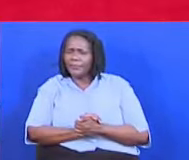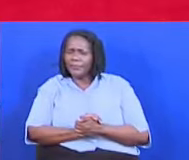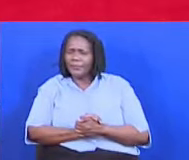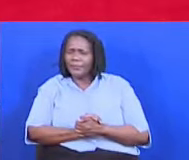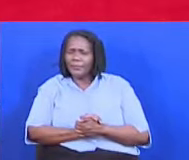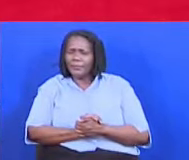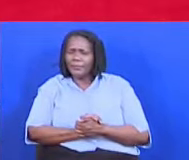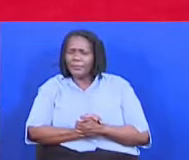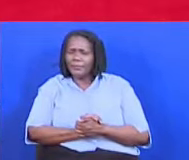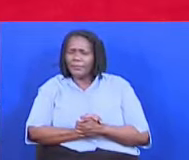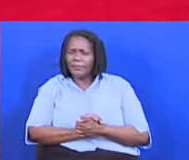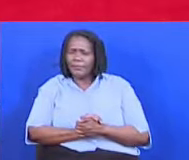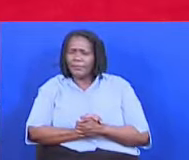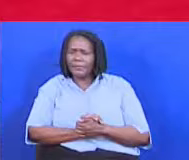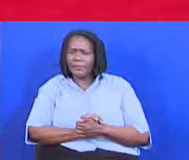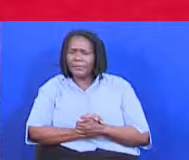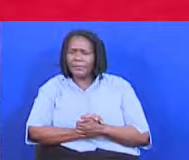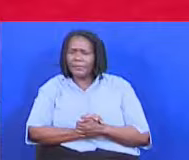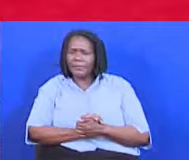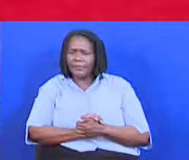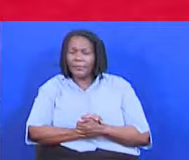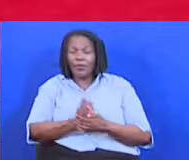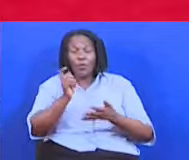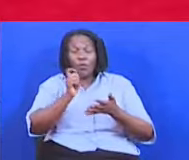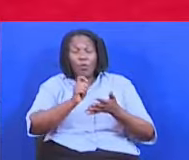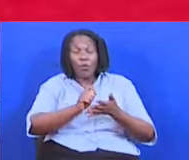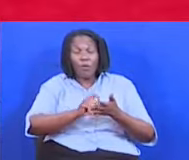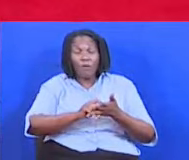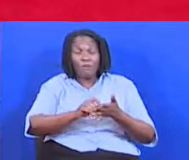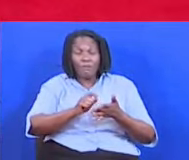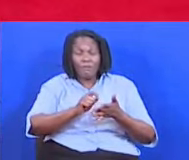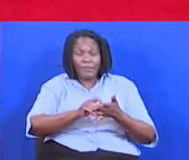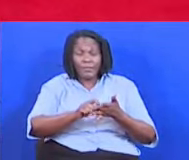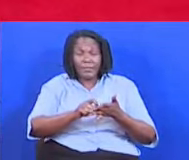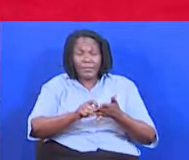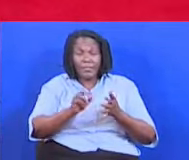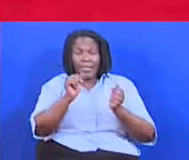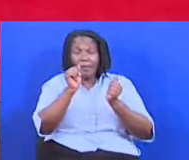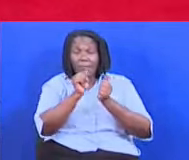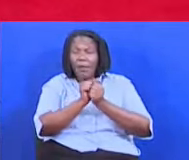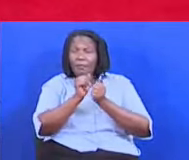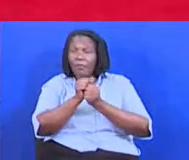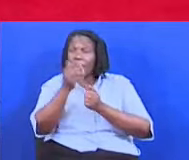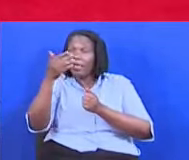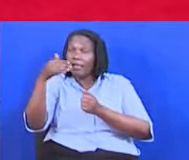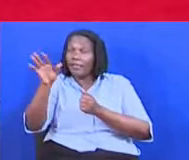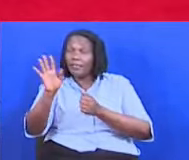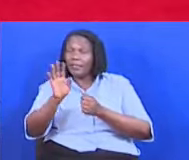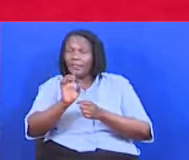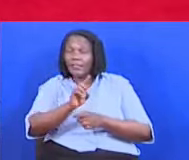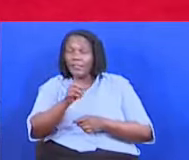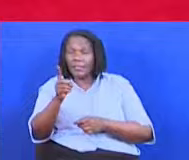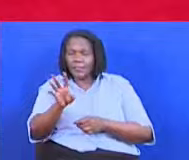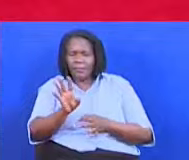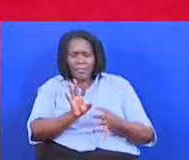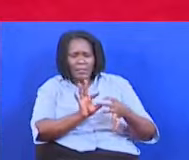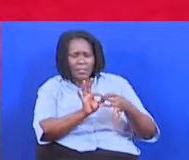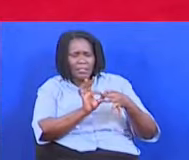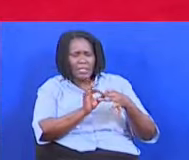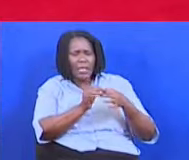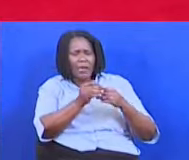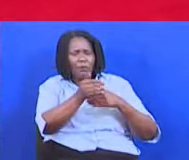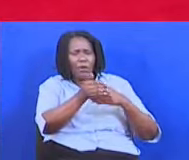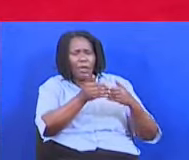ofisi yetu ya Wizara Mambo ya Nje Zanzibar ina ushirikiano mzuri sana na hizi ofisi ndogo